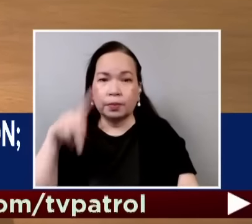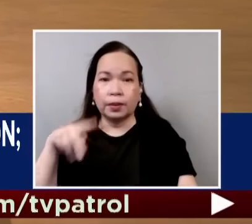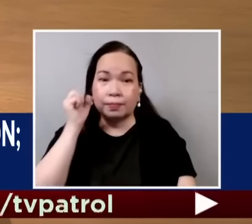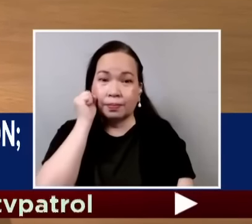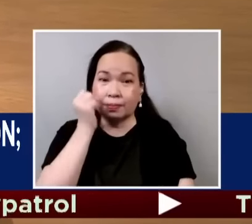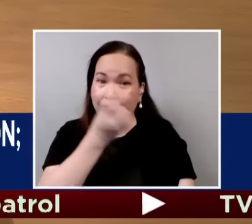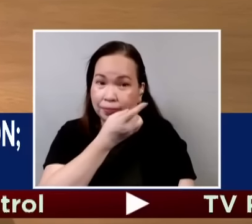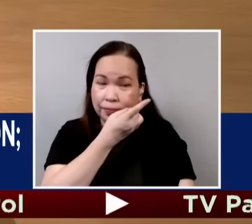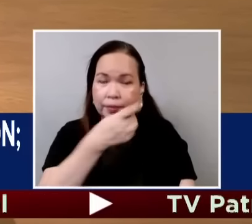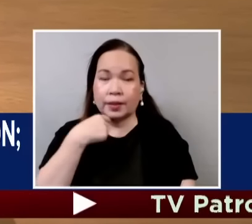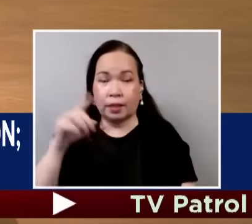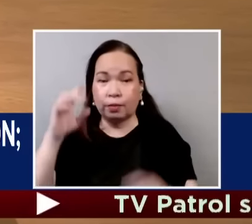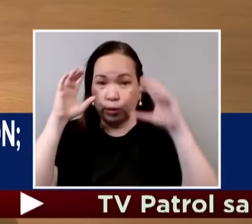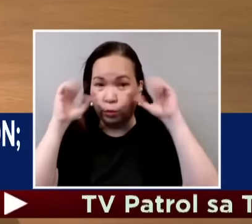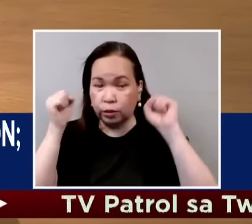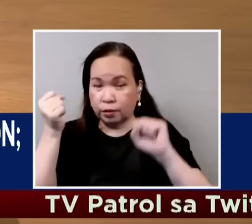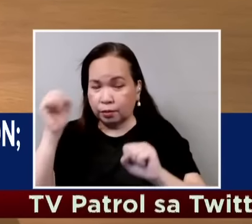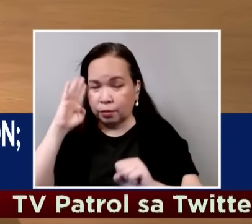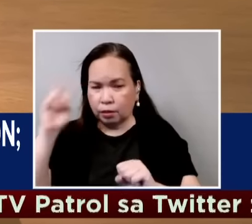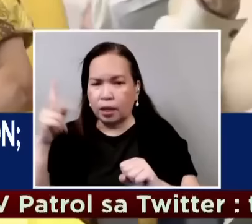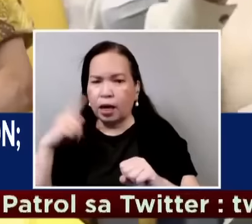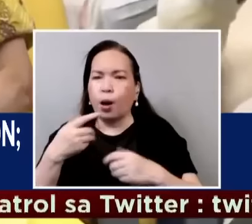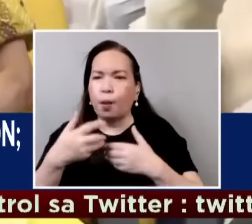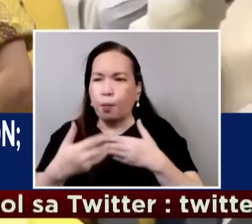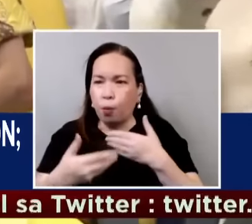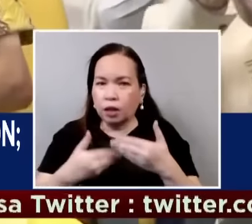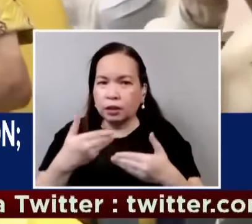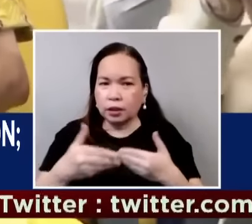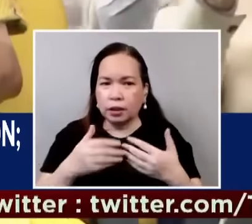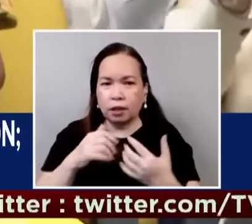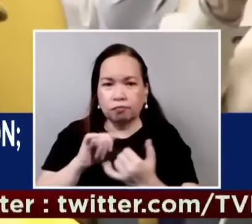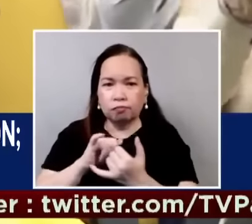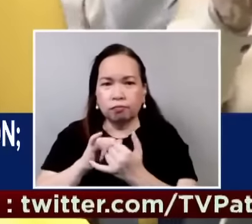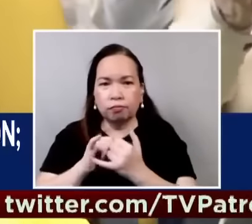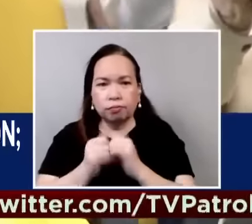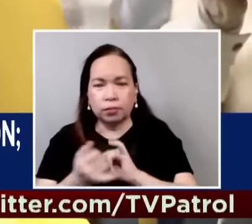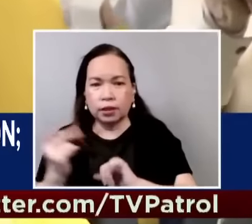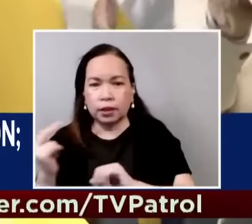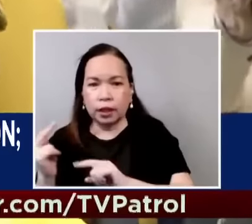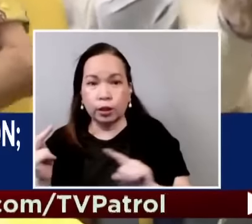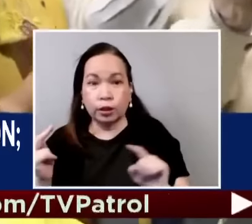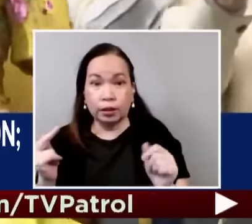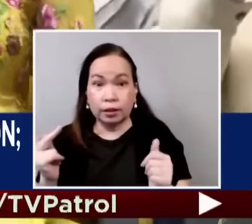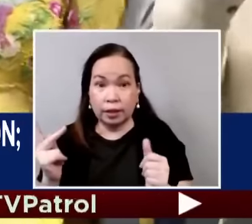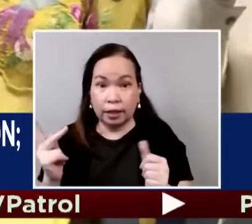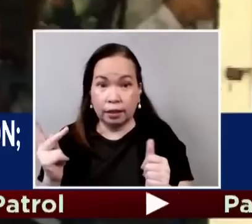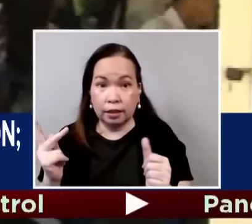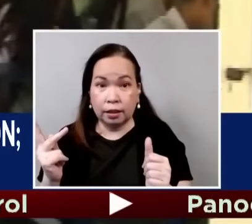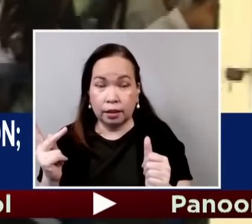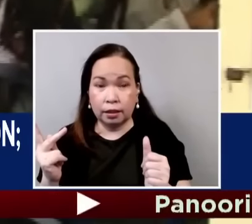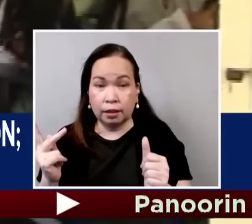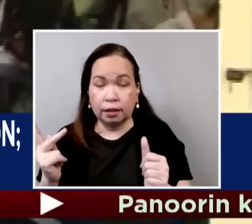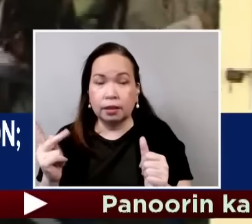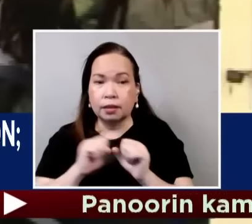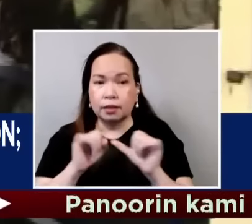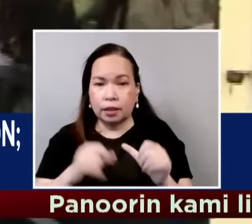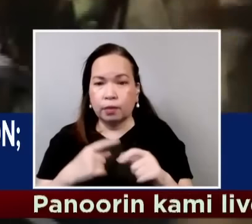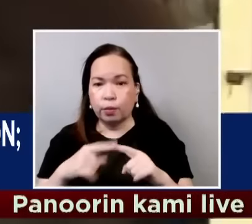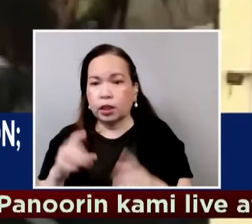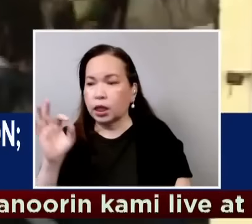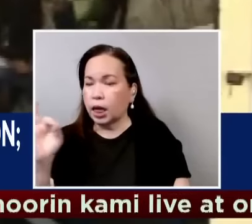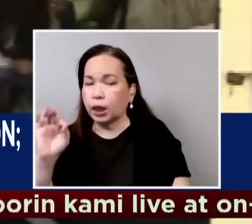Ayon sa Pangulo, nasa proseso na ang recalibration ng K-10 system sa bansa, habang 90% naman ng mga teaching